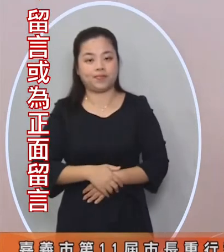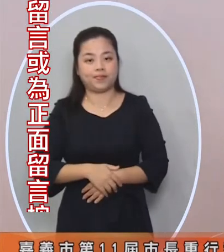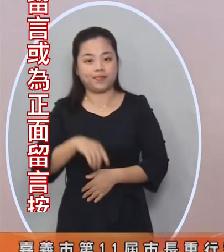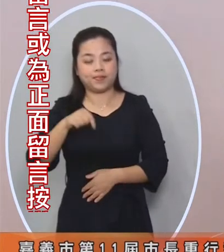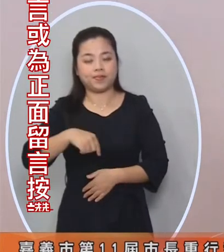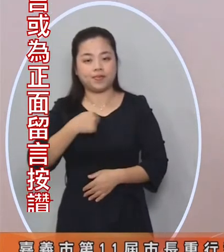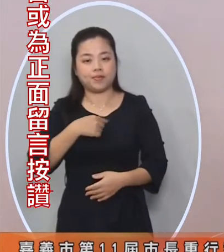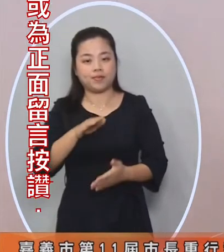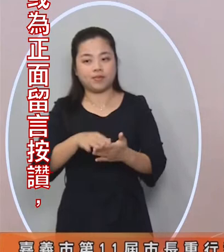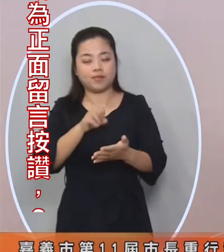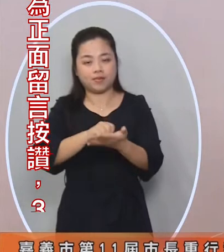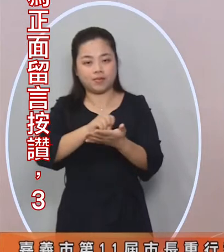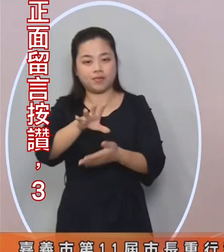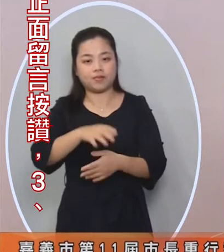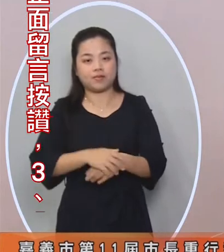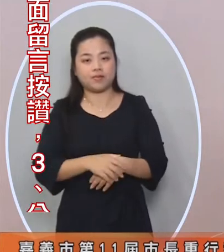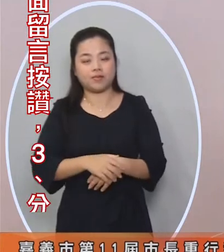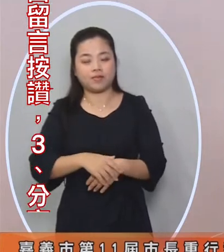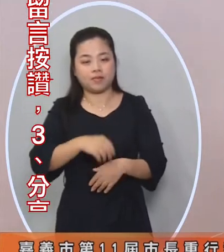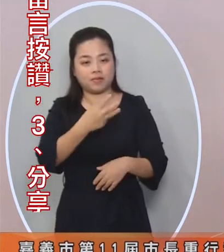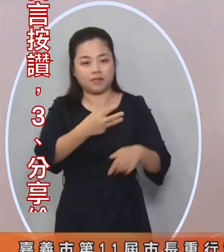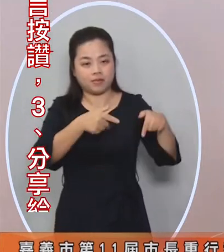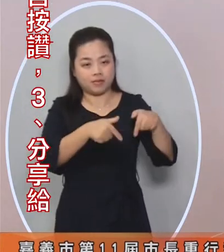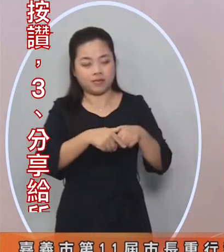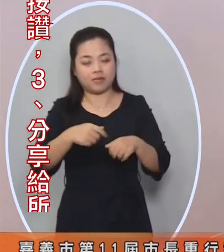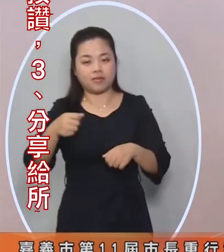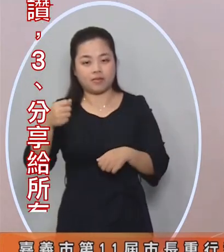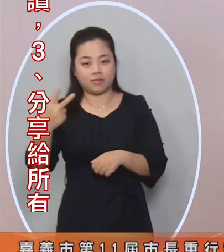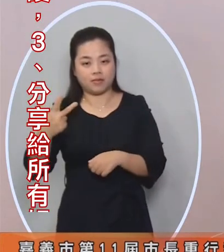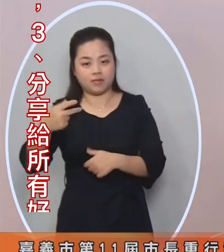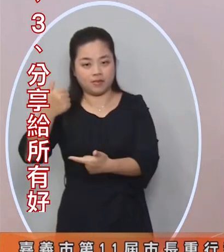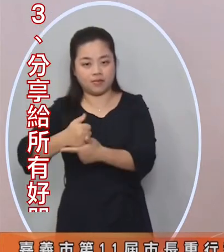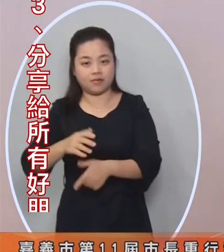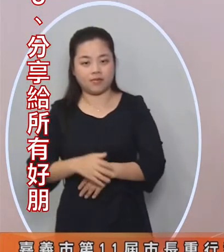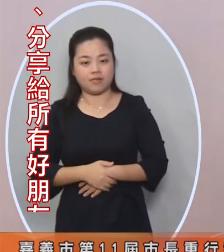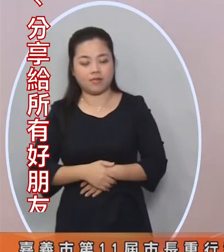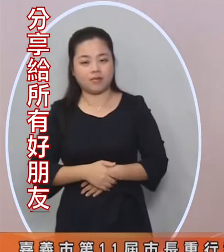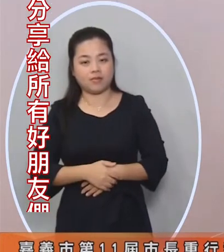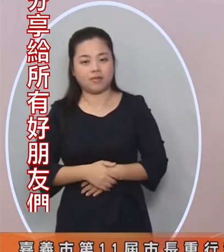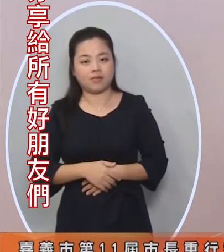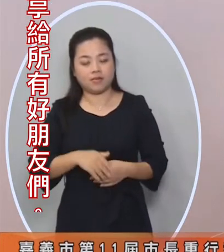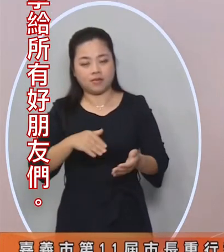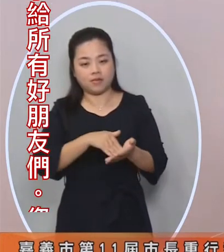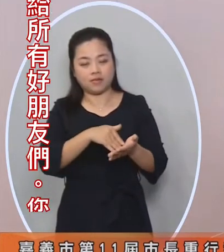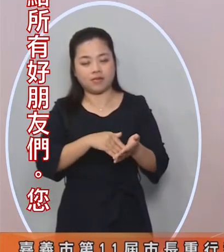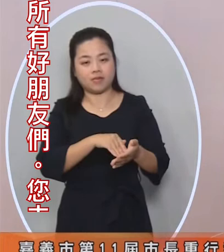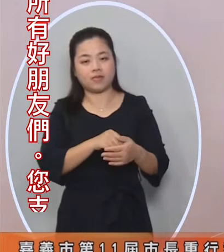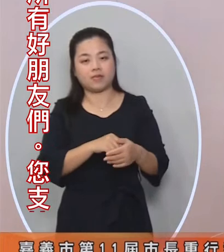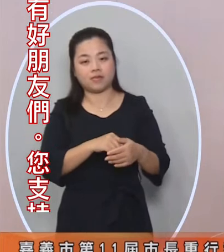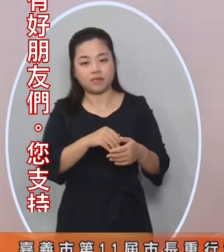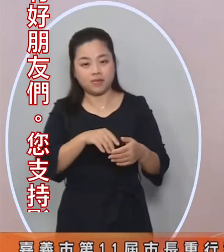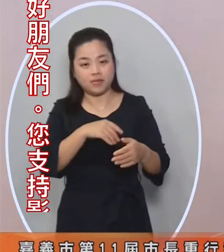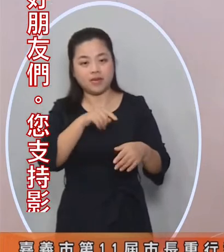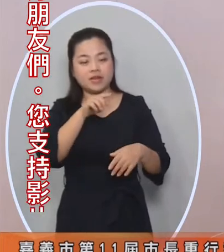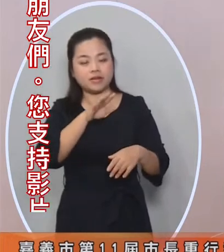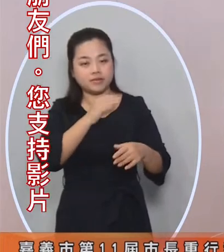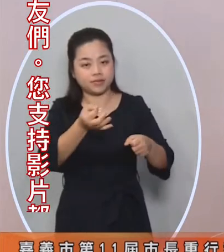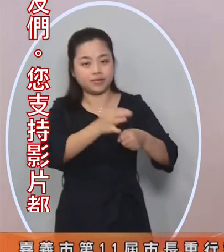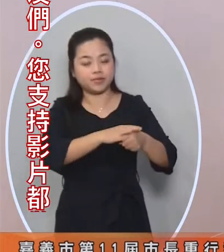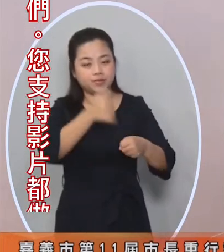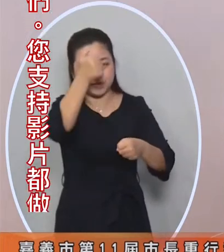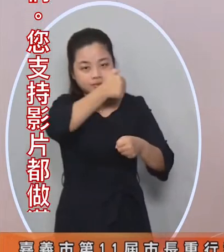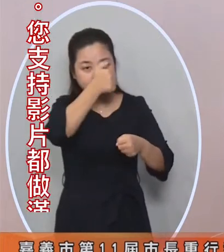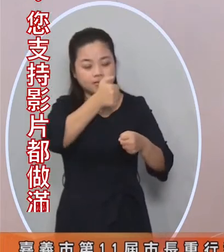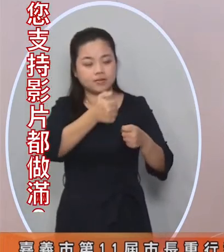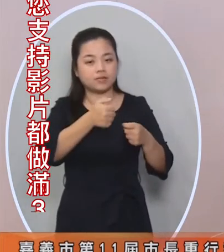在这里我跟大家报告三星二箭，所谓的三星，第一个是软心，补助65岁以上的老年